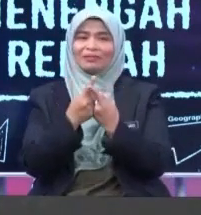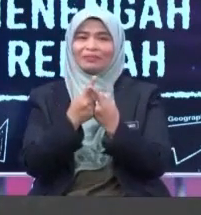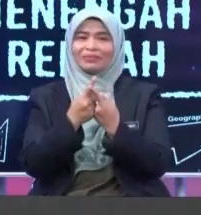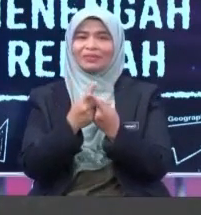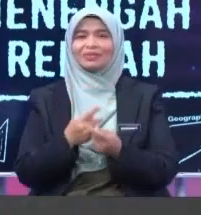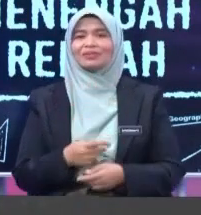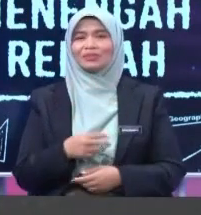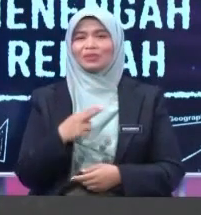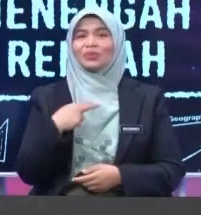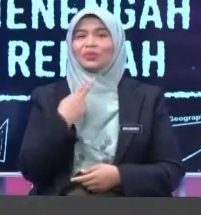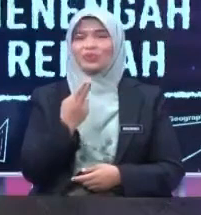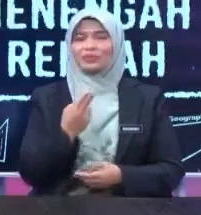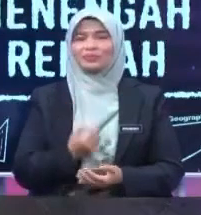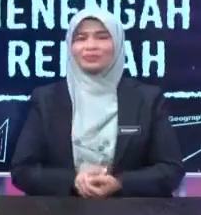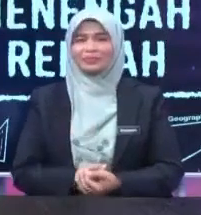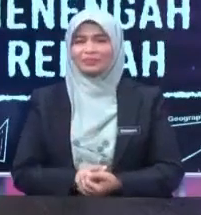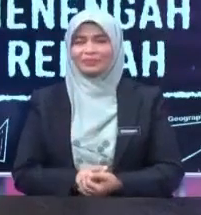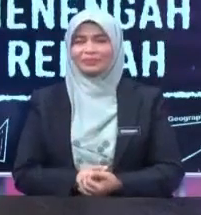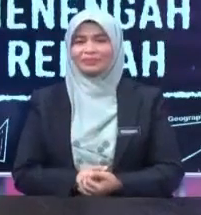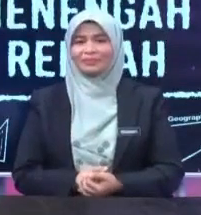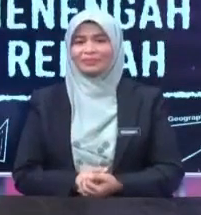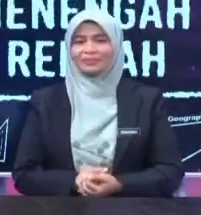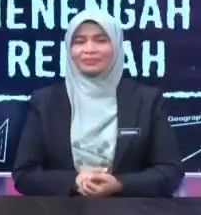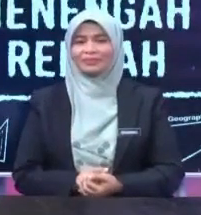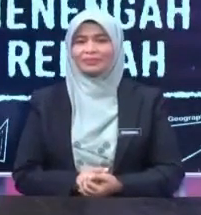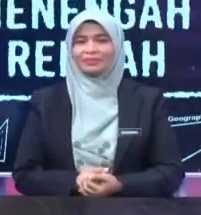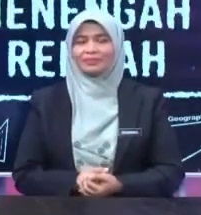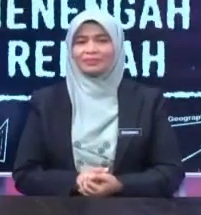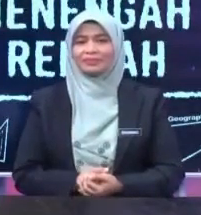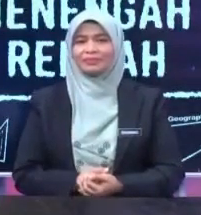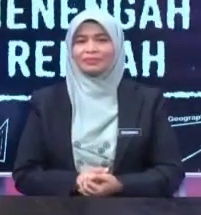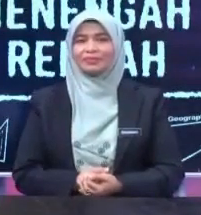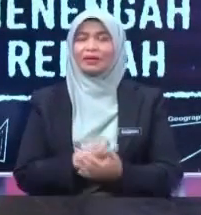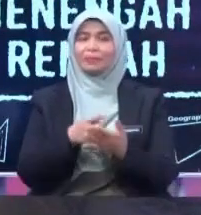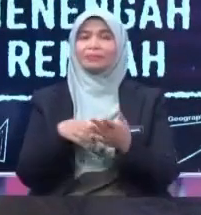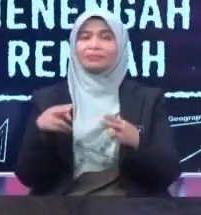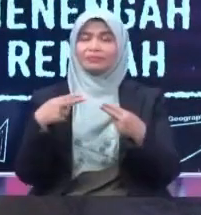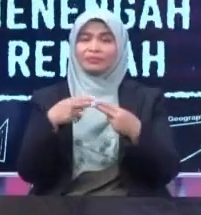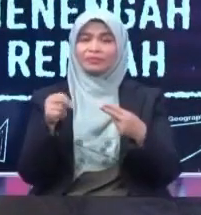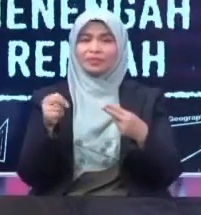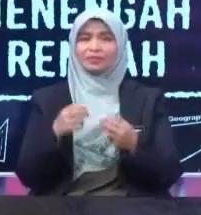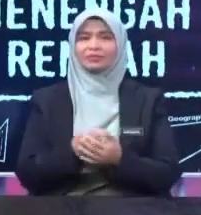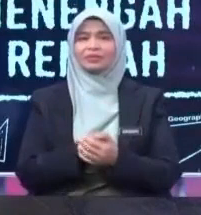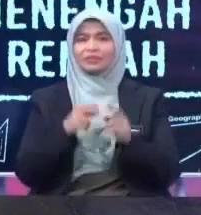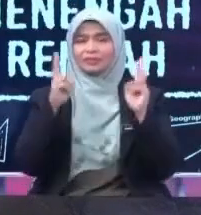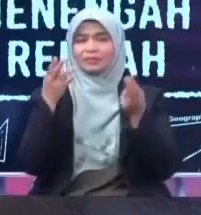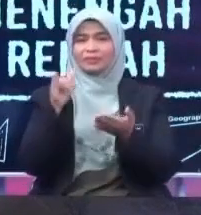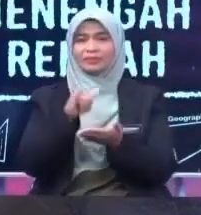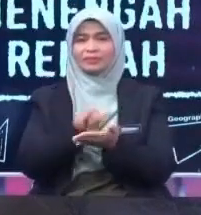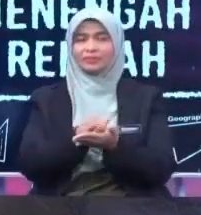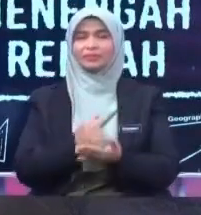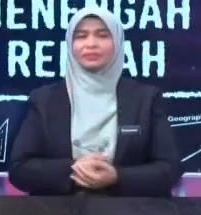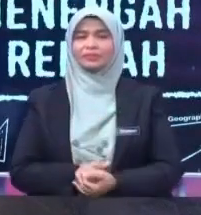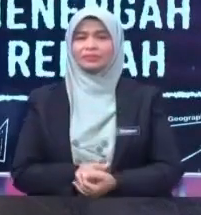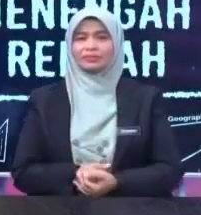dengan suara murid-murid kita pada hari ini Ustazah. Apa kaitannya dengan topik kita pada hari ini Ustazah? Okey, kalau kita dengar